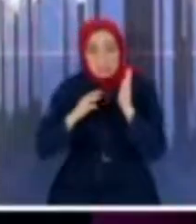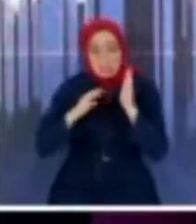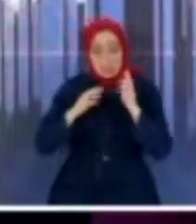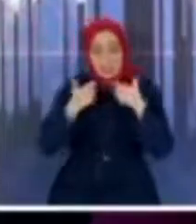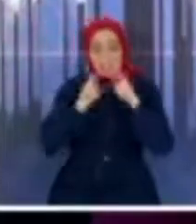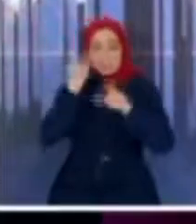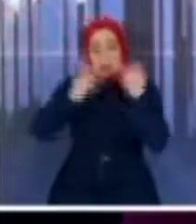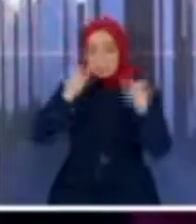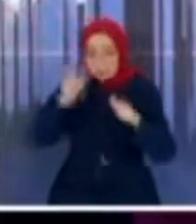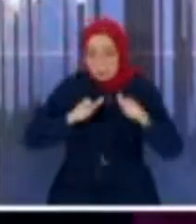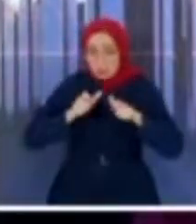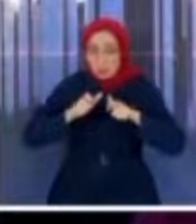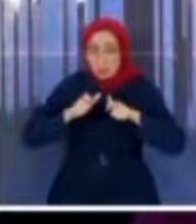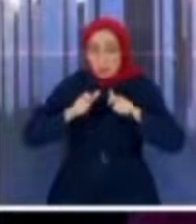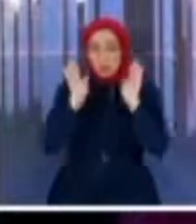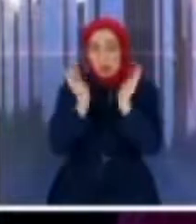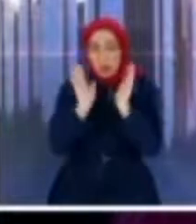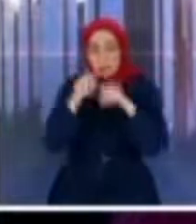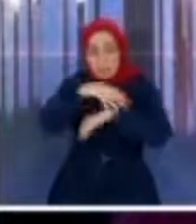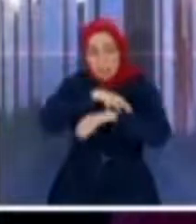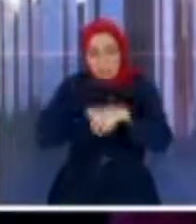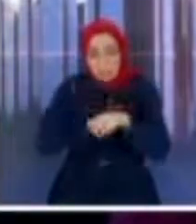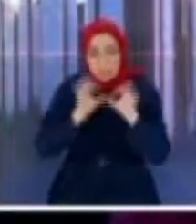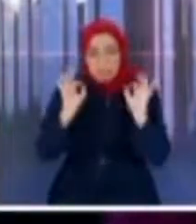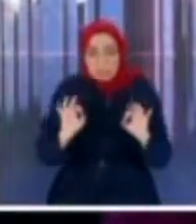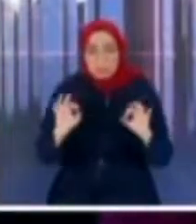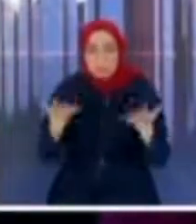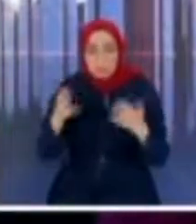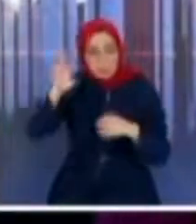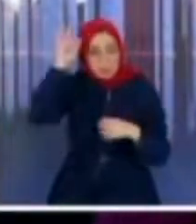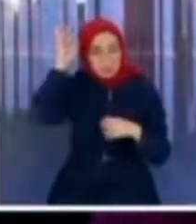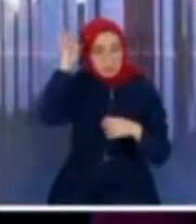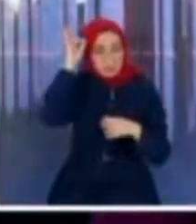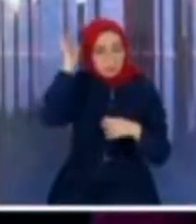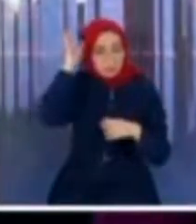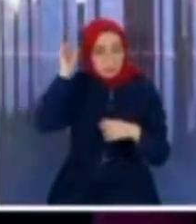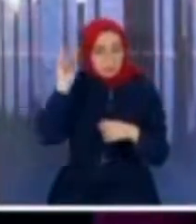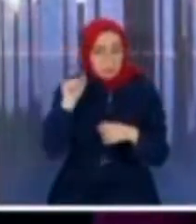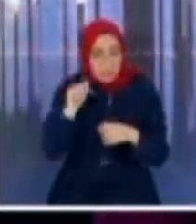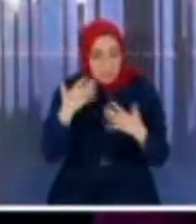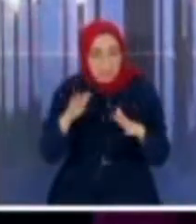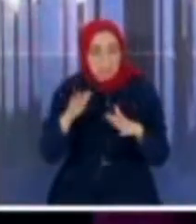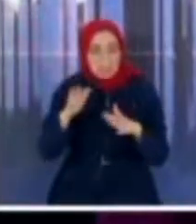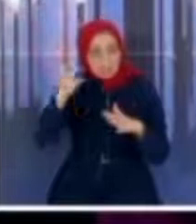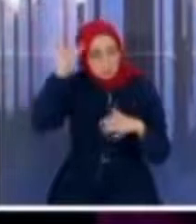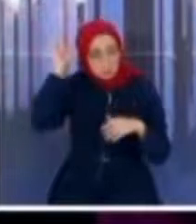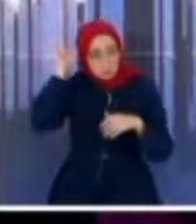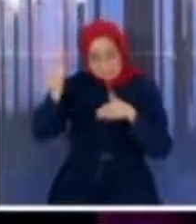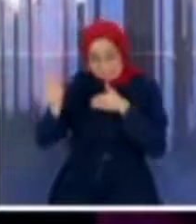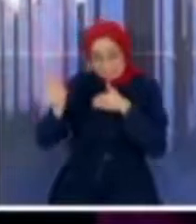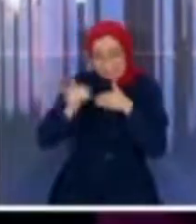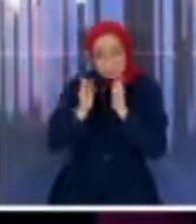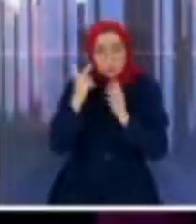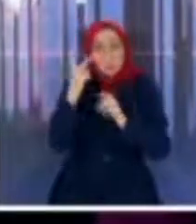الاكسيسيبيليتي نتاع التوانسه للمستشفيات الجهويه. يعني في تونس ثينك عن المسافه يعني معدل المسافه